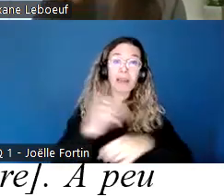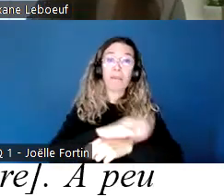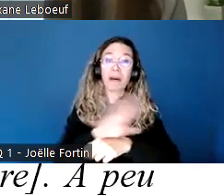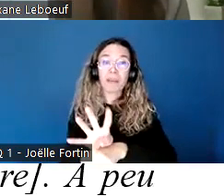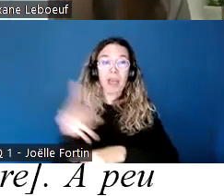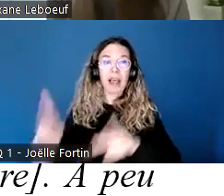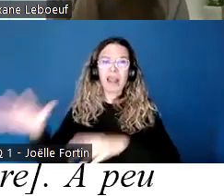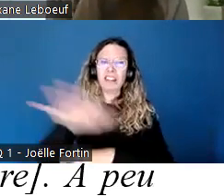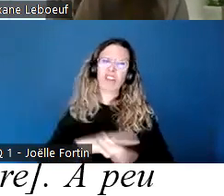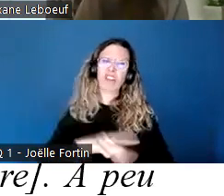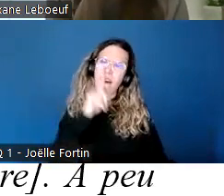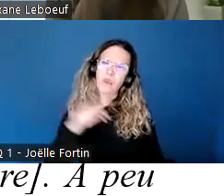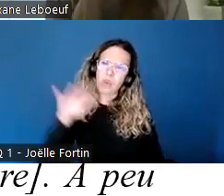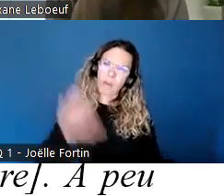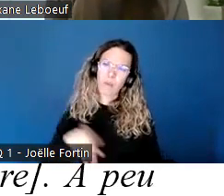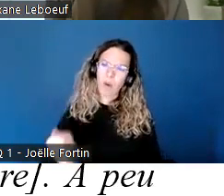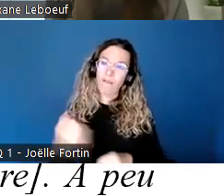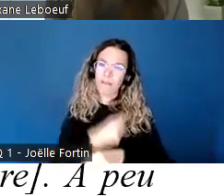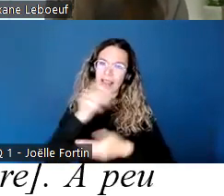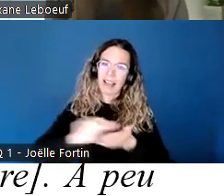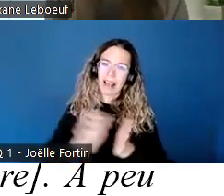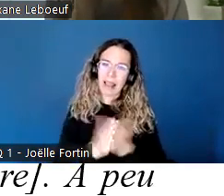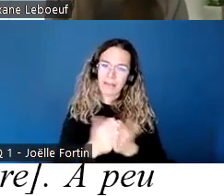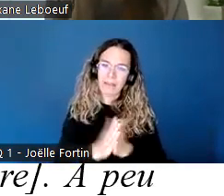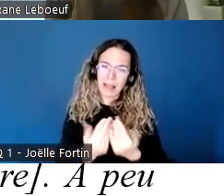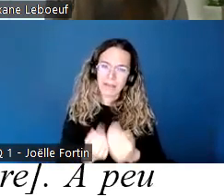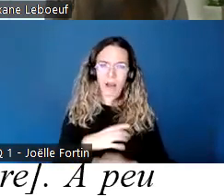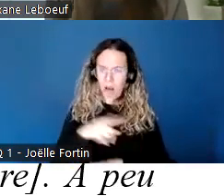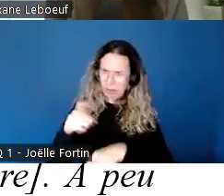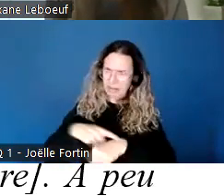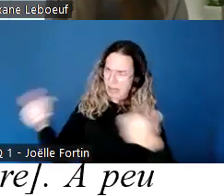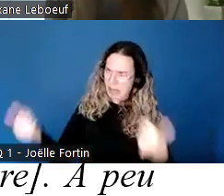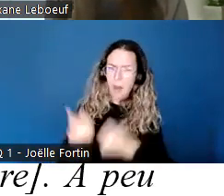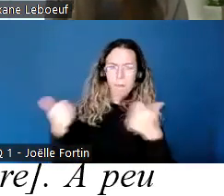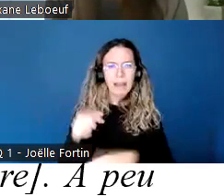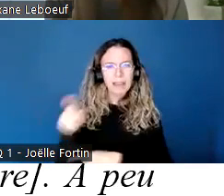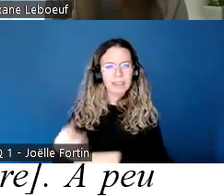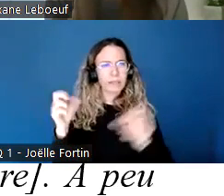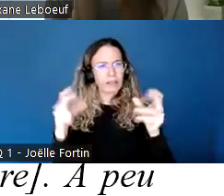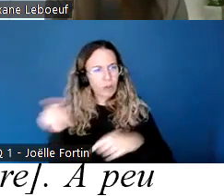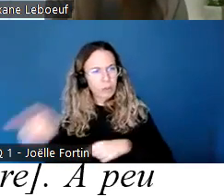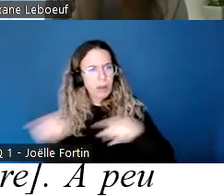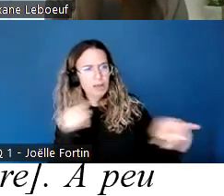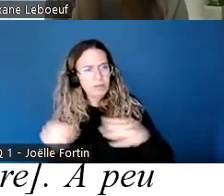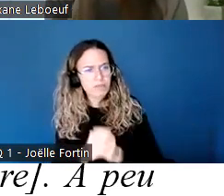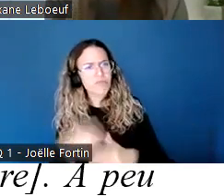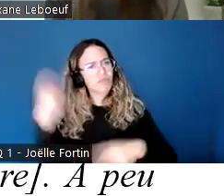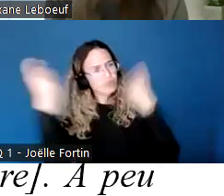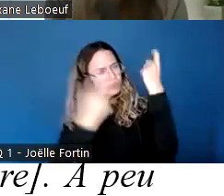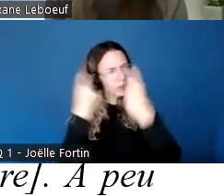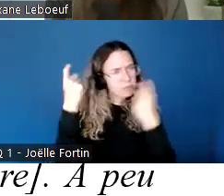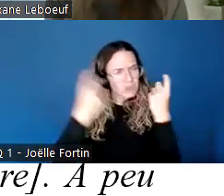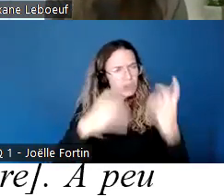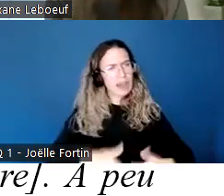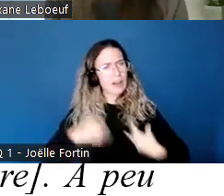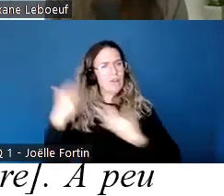les gens soient moins ennuyés. Puis j'ai pensé, les gens ont beaucoup de temps dans les moments dans leur appartement. Ils ont le temps de réfléchir au bilan